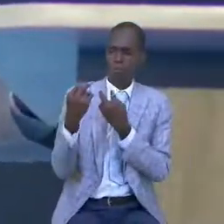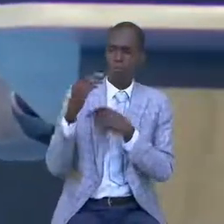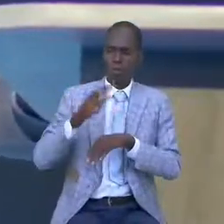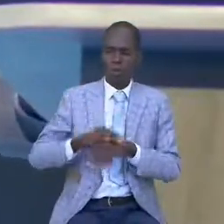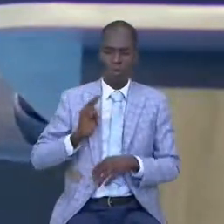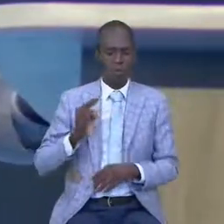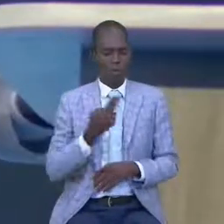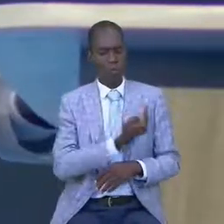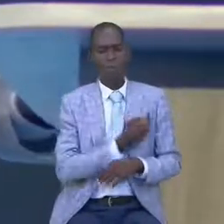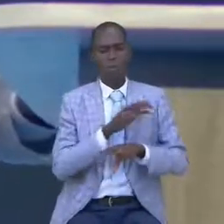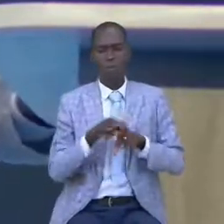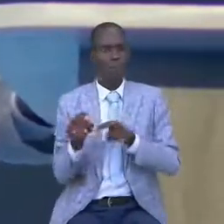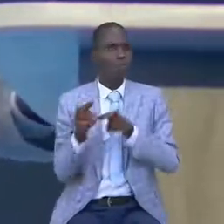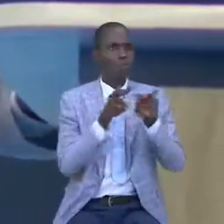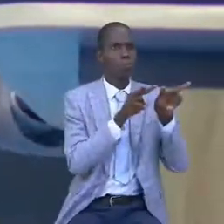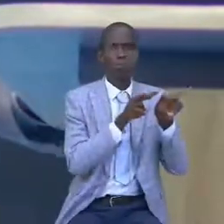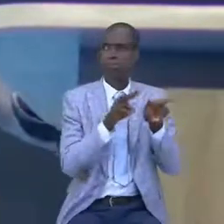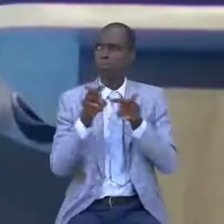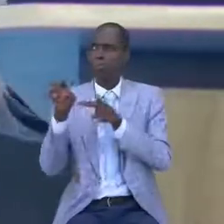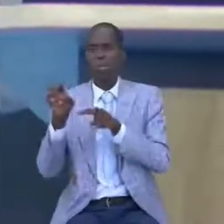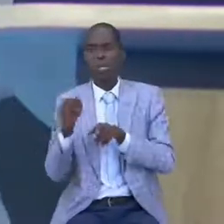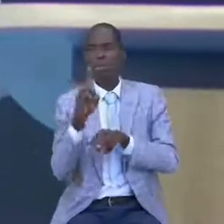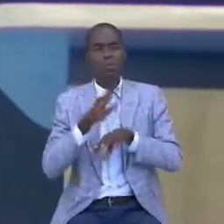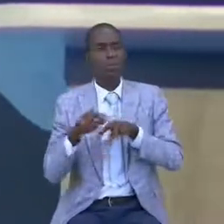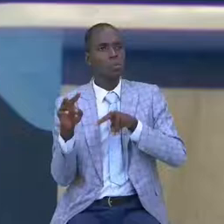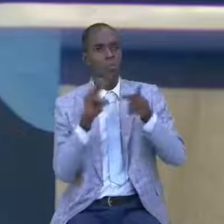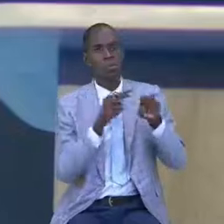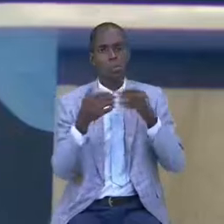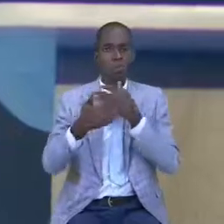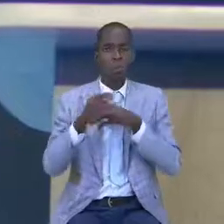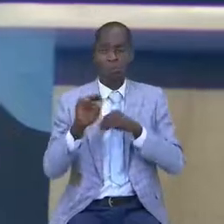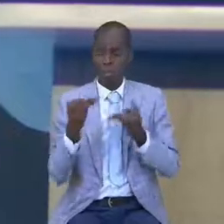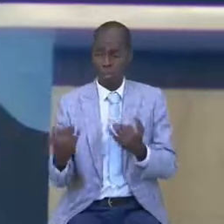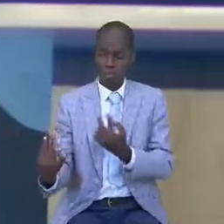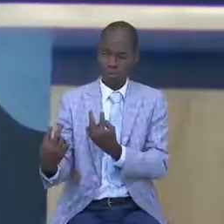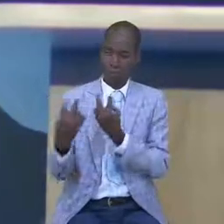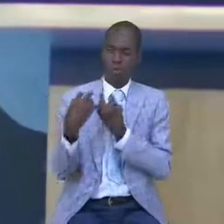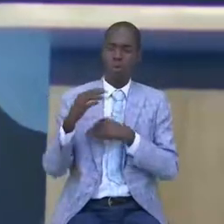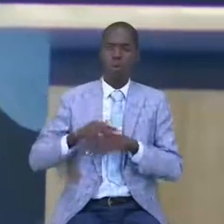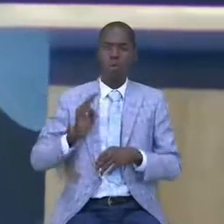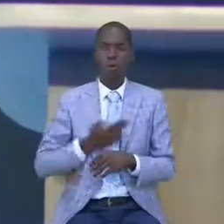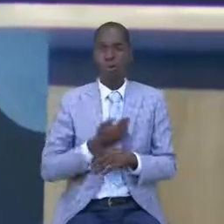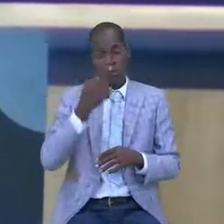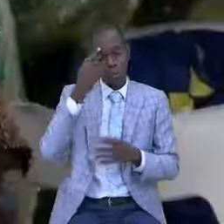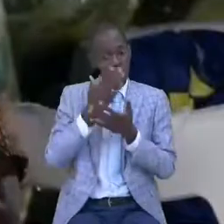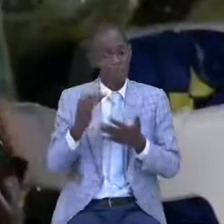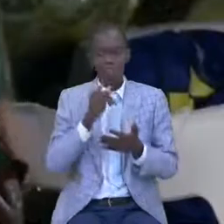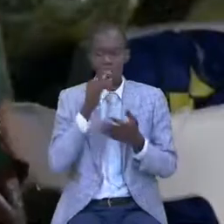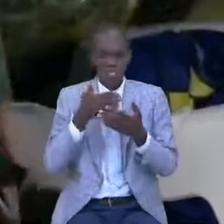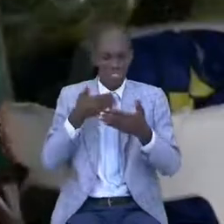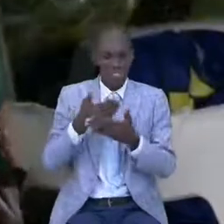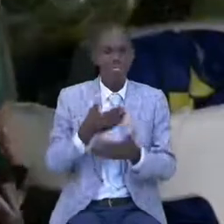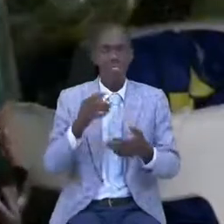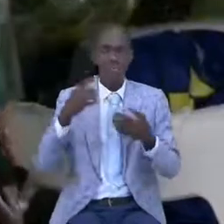les yeux sur lui et dit, regarde-nous. Faut pas détourner ton regard, ne regarde pas devant, ne